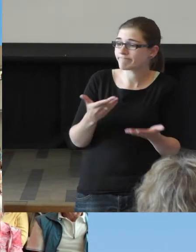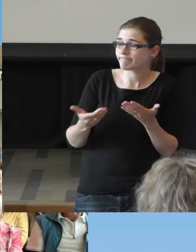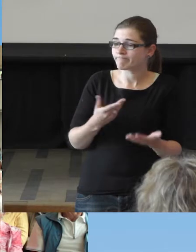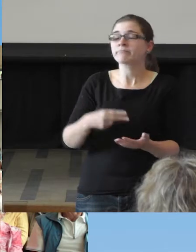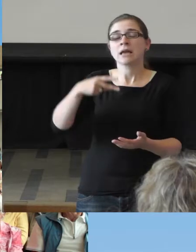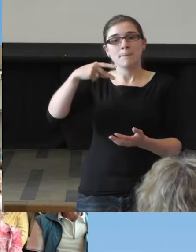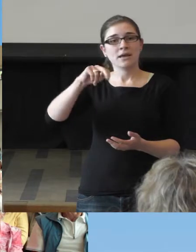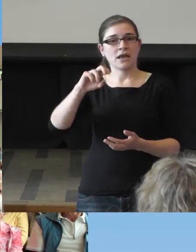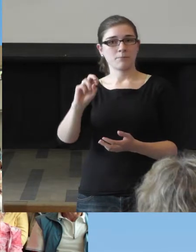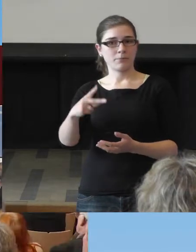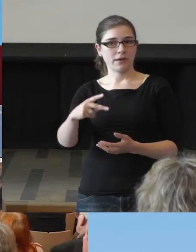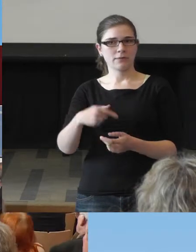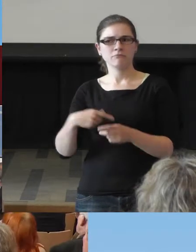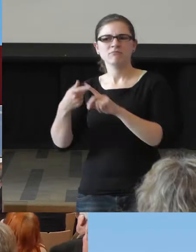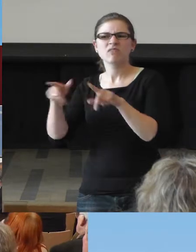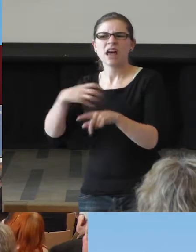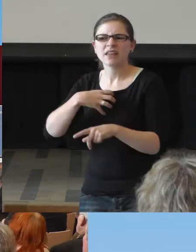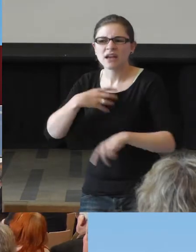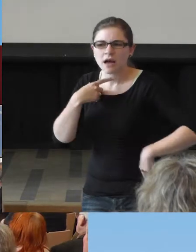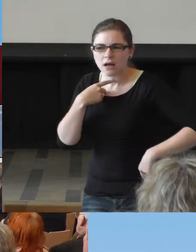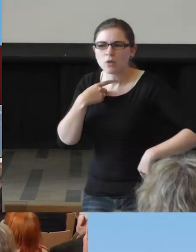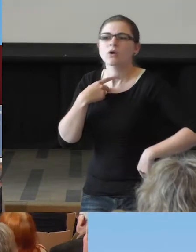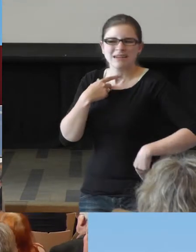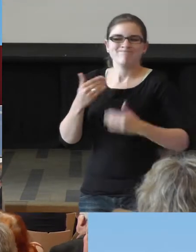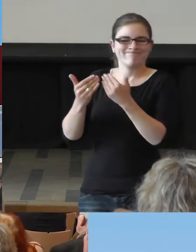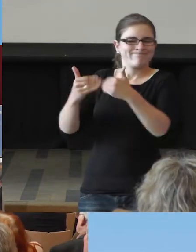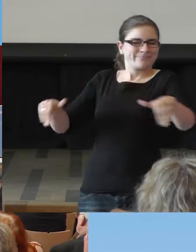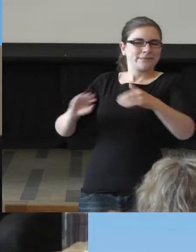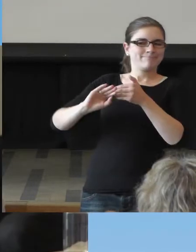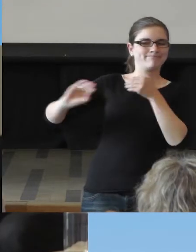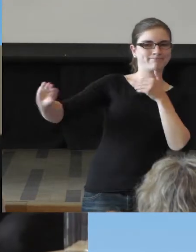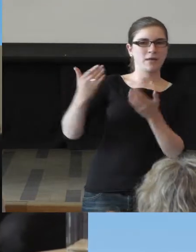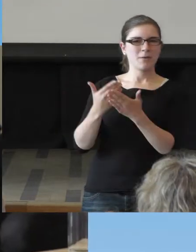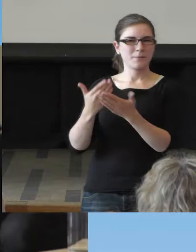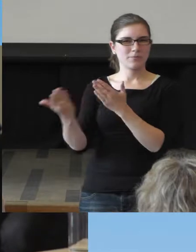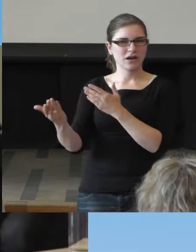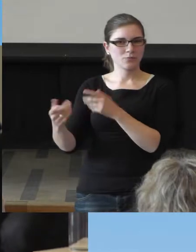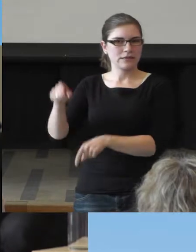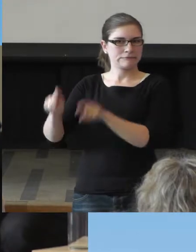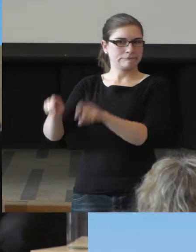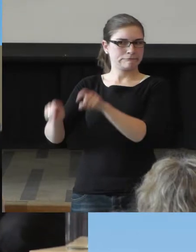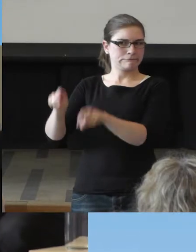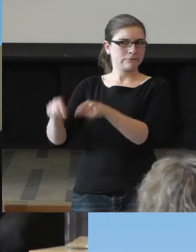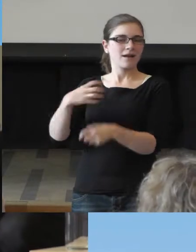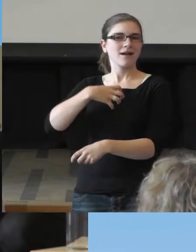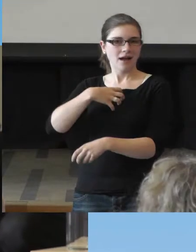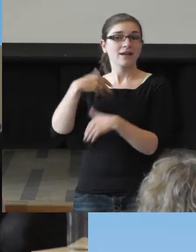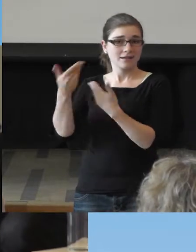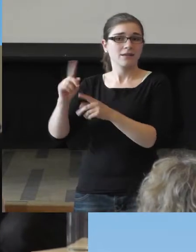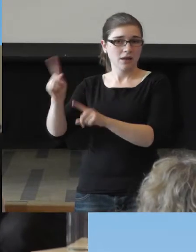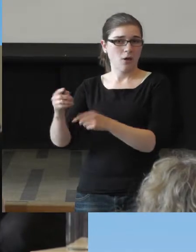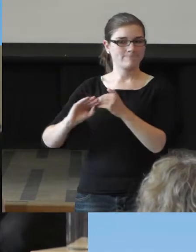Polyneuropathie von anderen Erkrankungen abgrenzen, zum Beispiel von den unruhigen Beinen, den Rest des Legs.